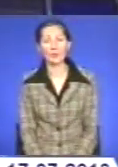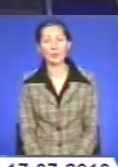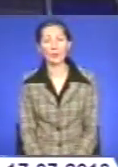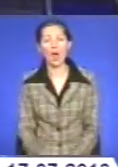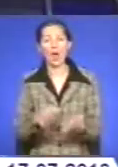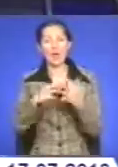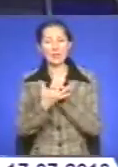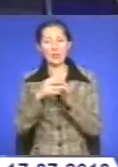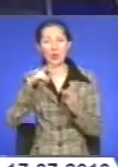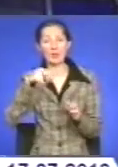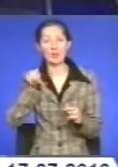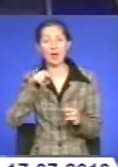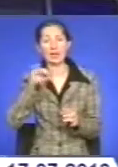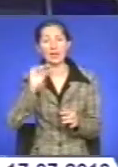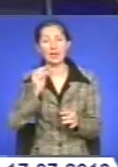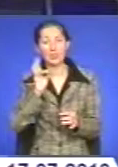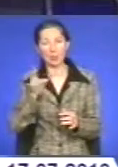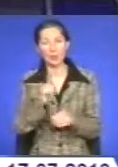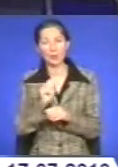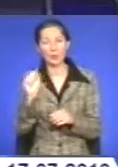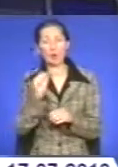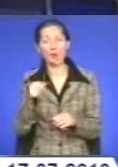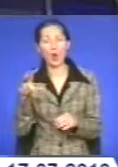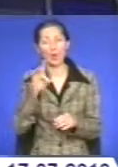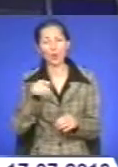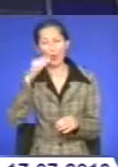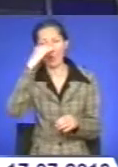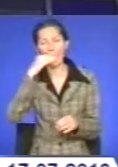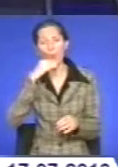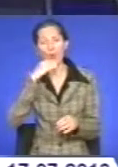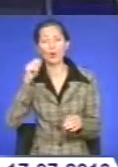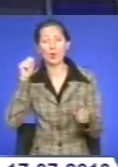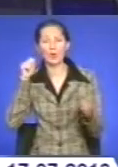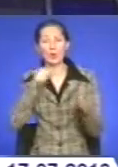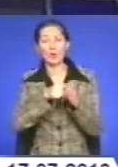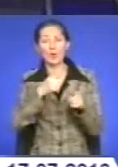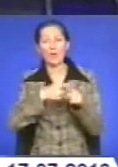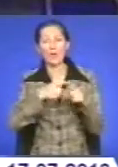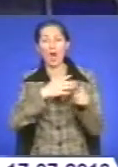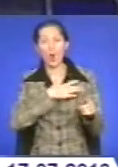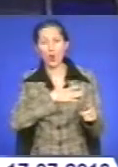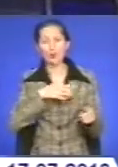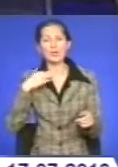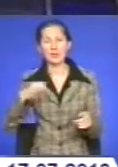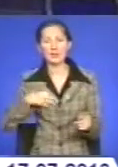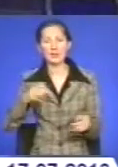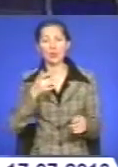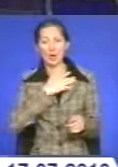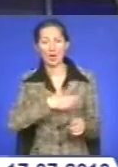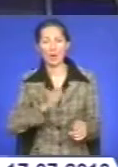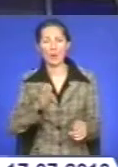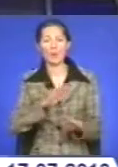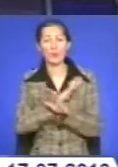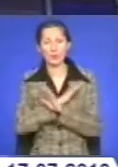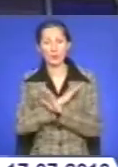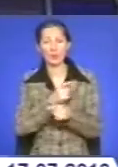У селі Ладичин Теребовлянського району батько встромив ножа у груди сину. Рана виявилася смертельною. Про це у сюжеті